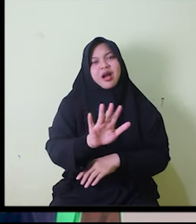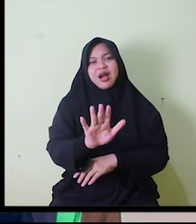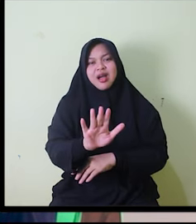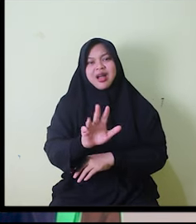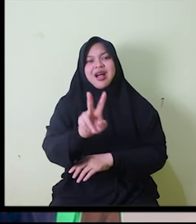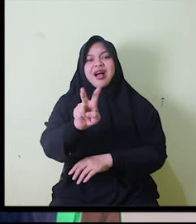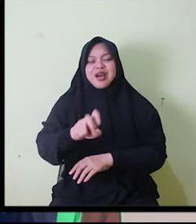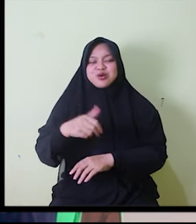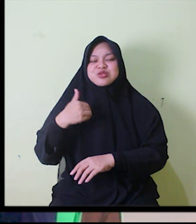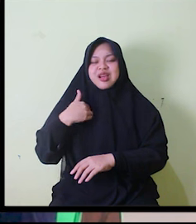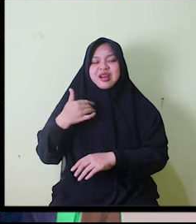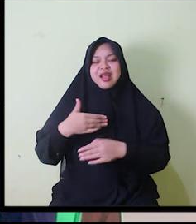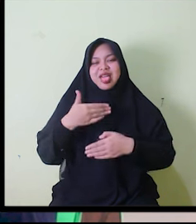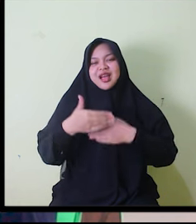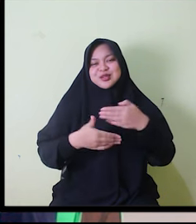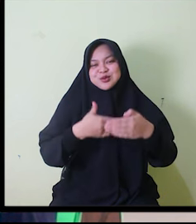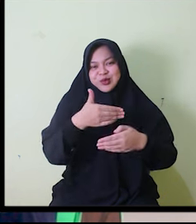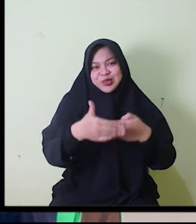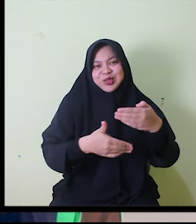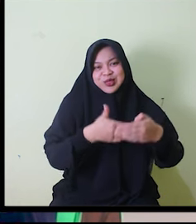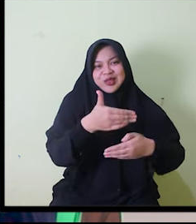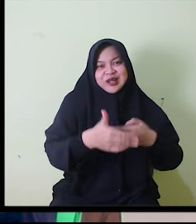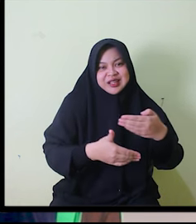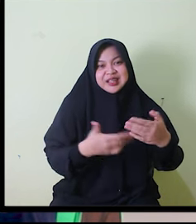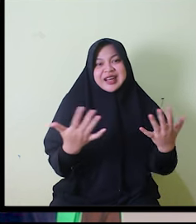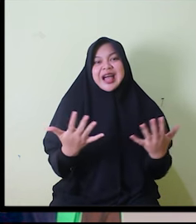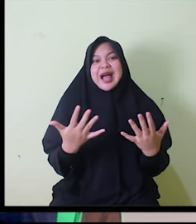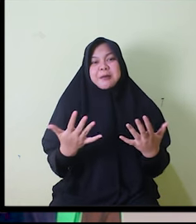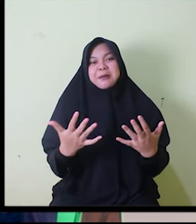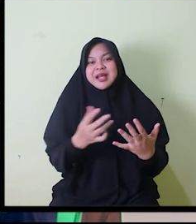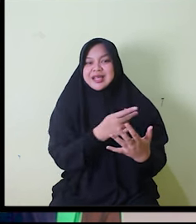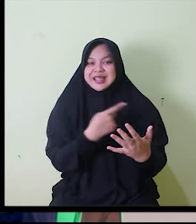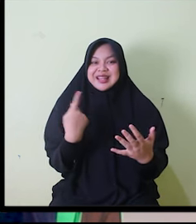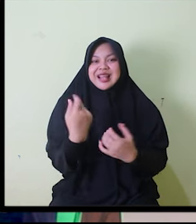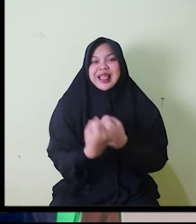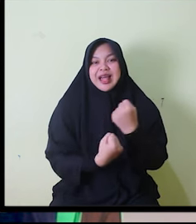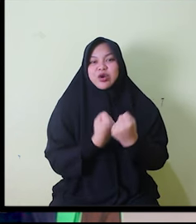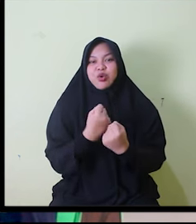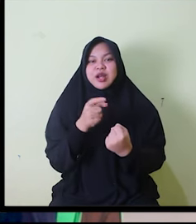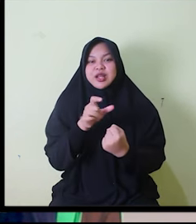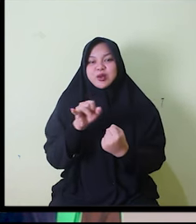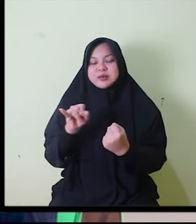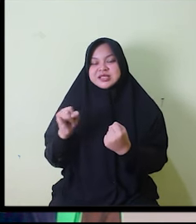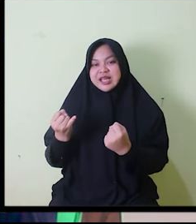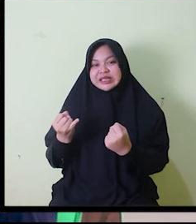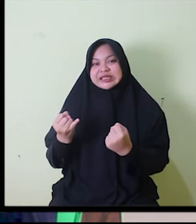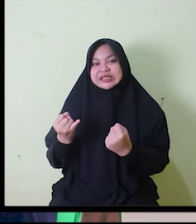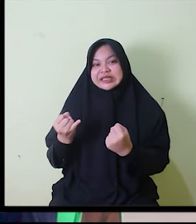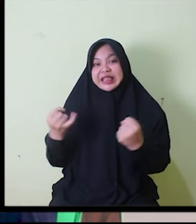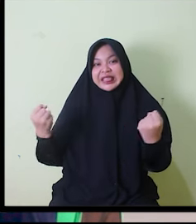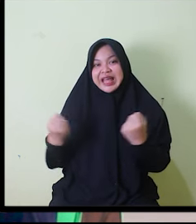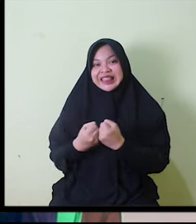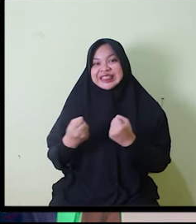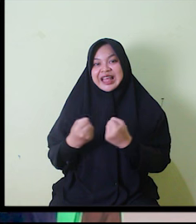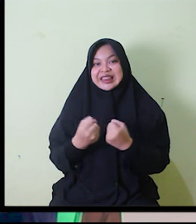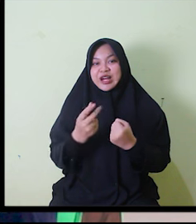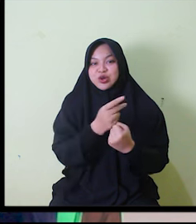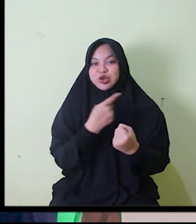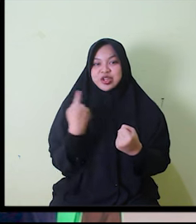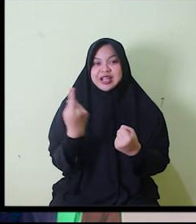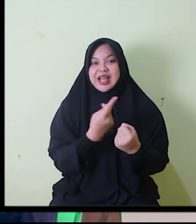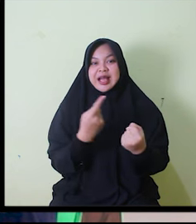ada kelanjutannya dan apa yang akan akan kita lakukan di situ nah itu menjadi sebuah ee tantangan bagi kami